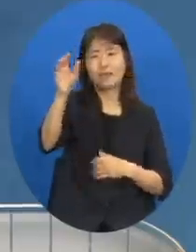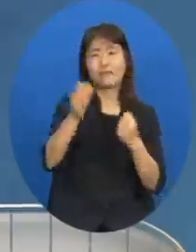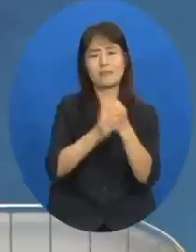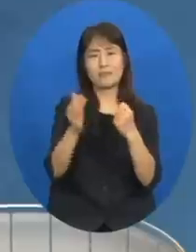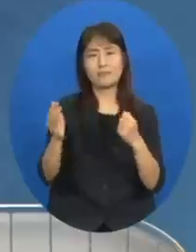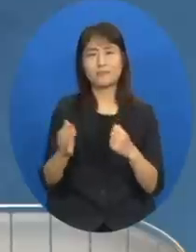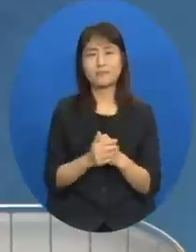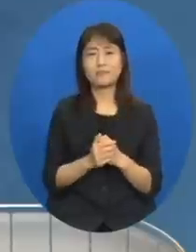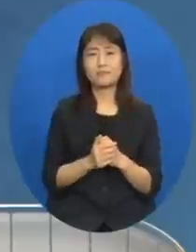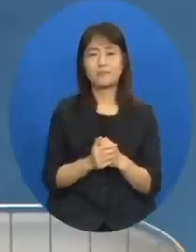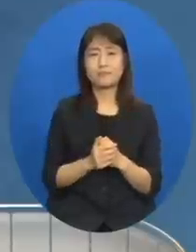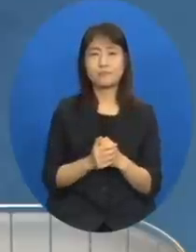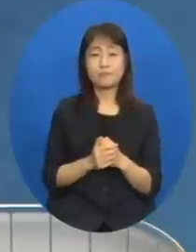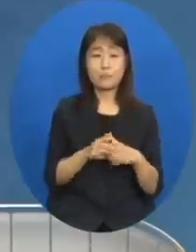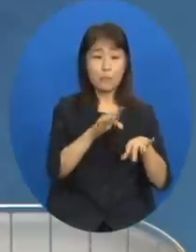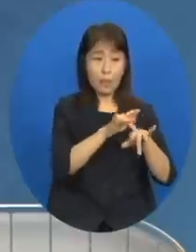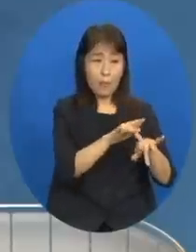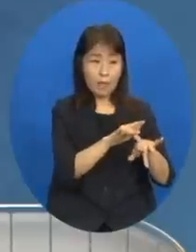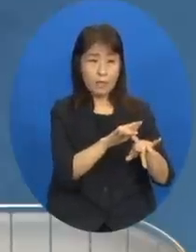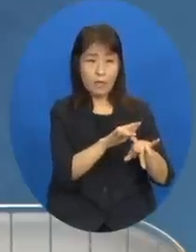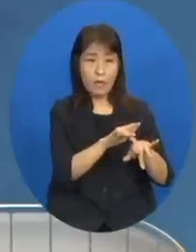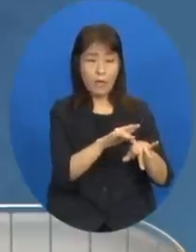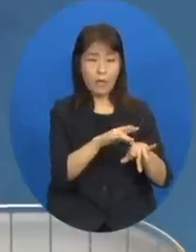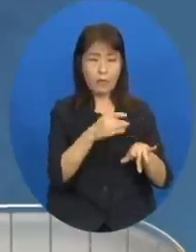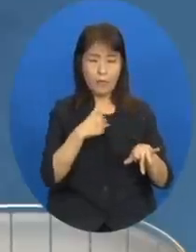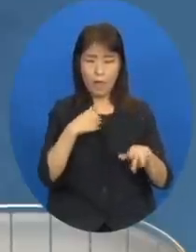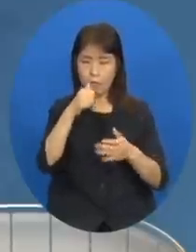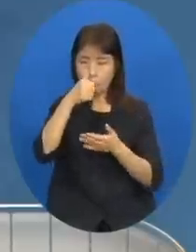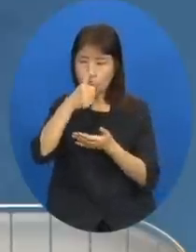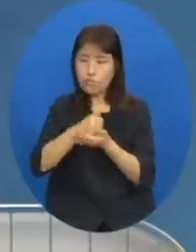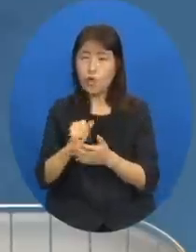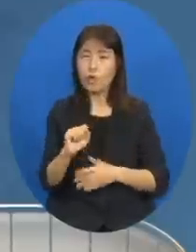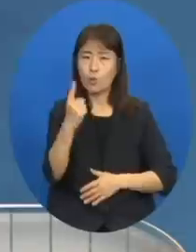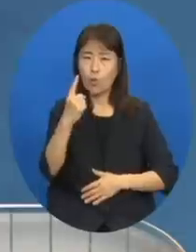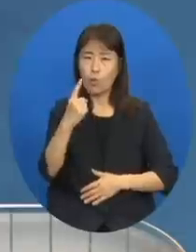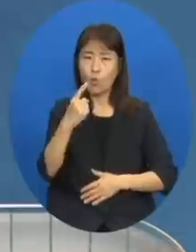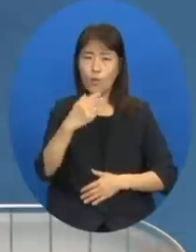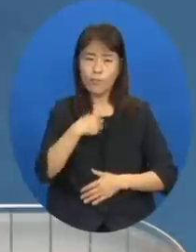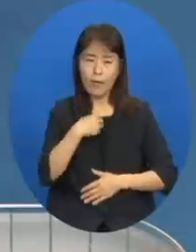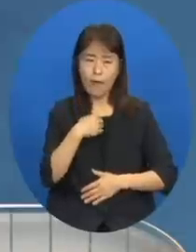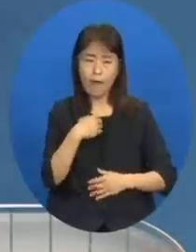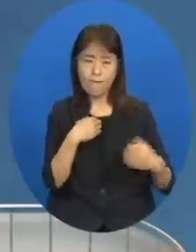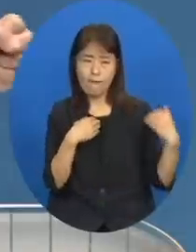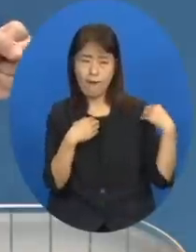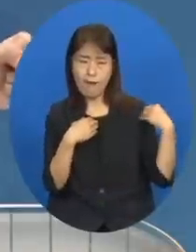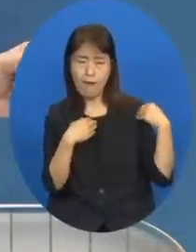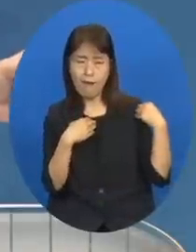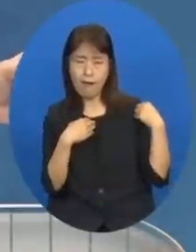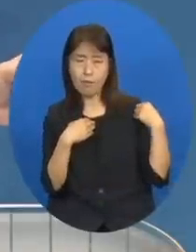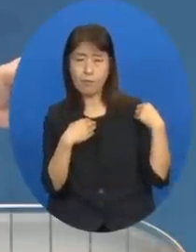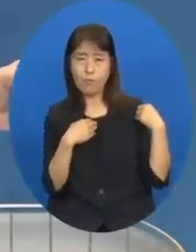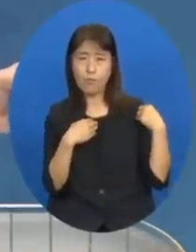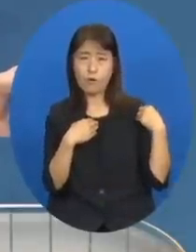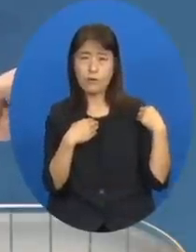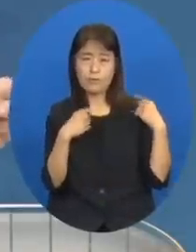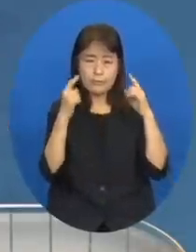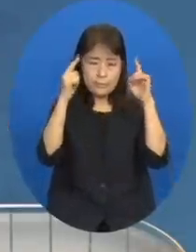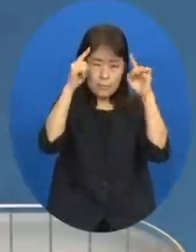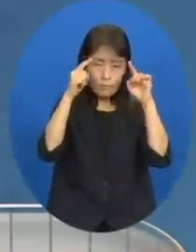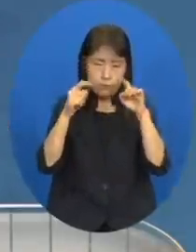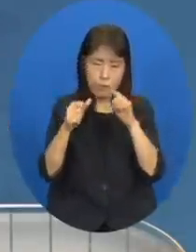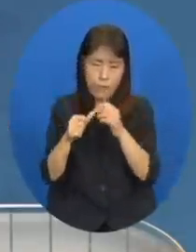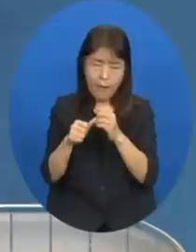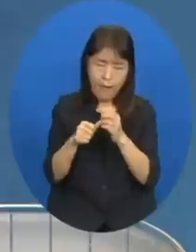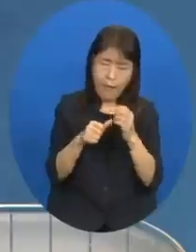십자가는 마귀가 우리의 죄로 인하여 우리를 무섭게 물고 지옥으로 끌고 갑니다